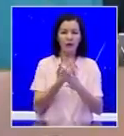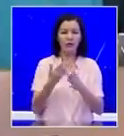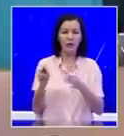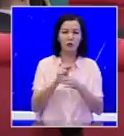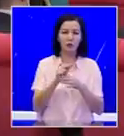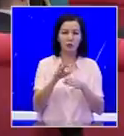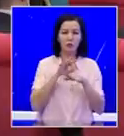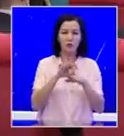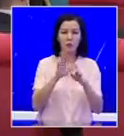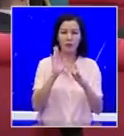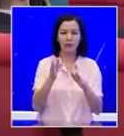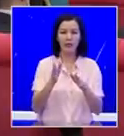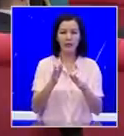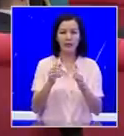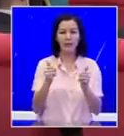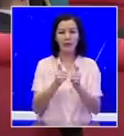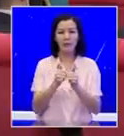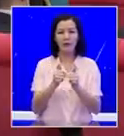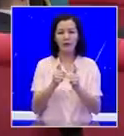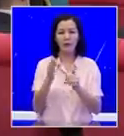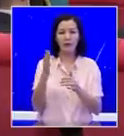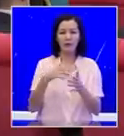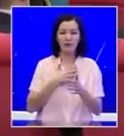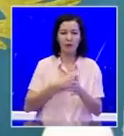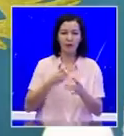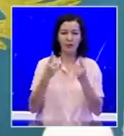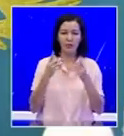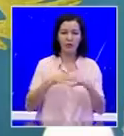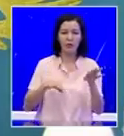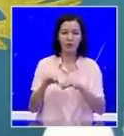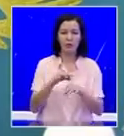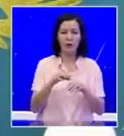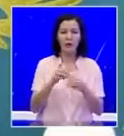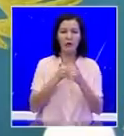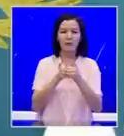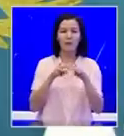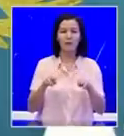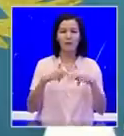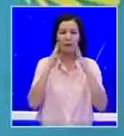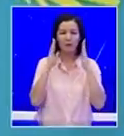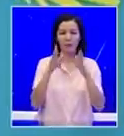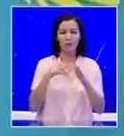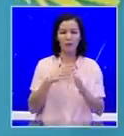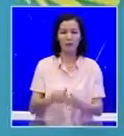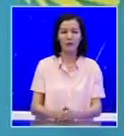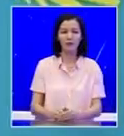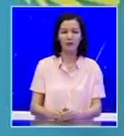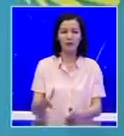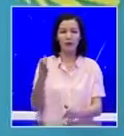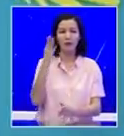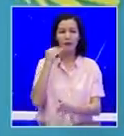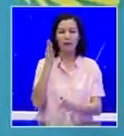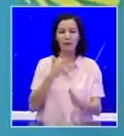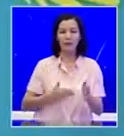жұмыстары басталады. Мегаполис пен іргелес аймағымыз үшін маңызды ірі жобаға премьер-министр баса көңіл бөлді. Үлкен Алматы